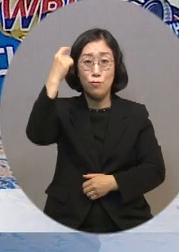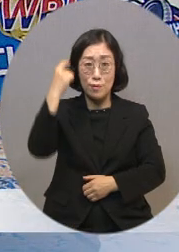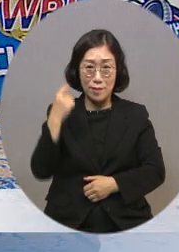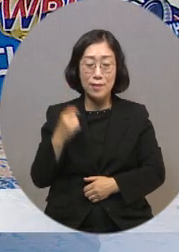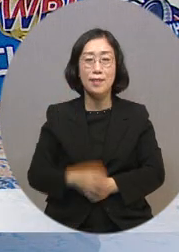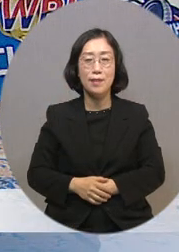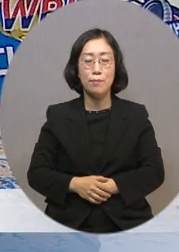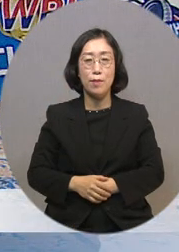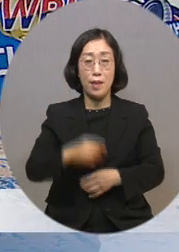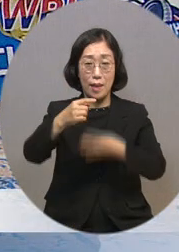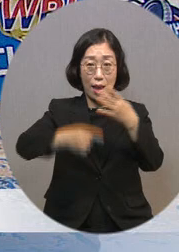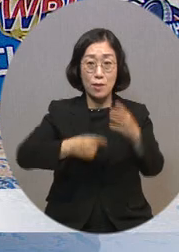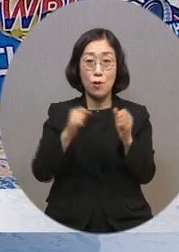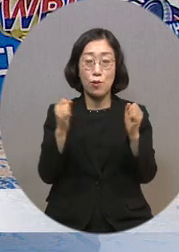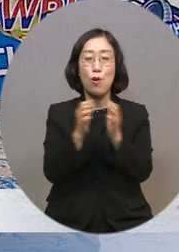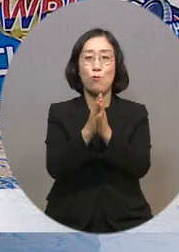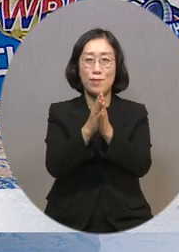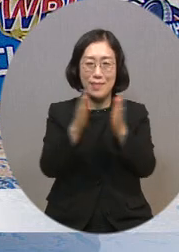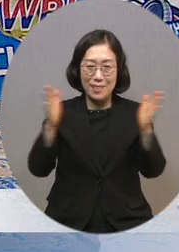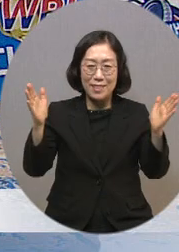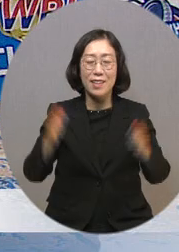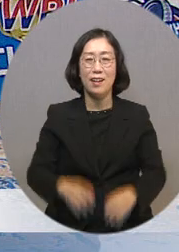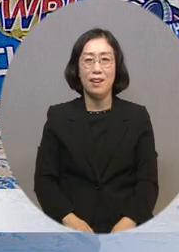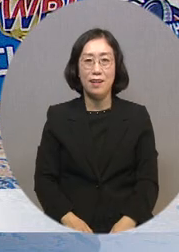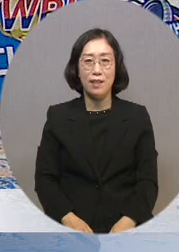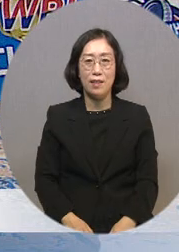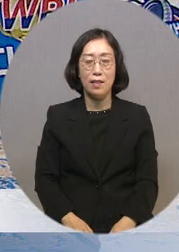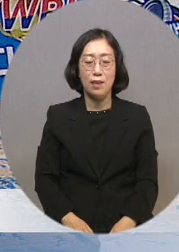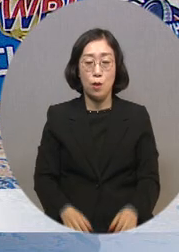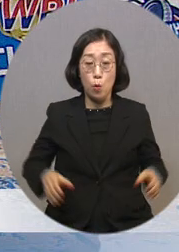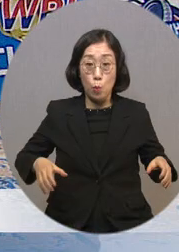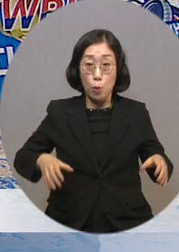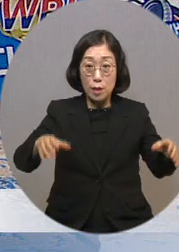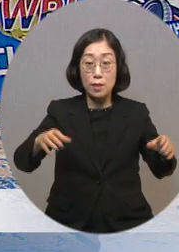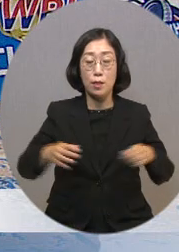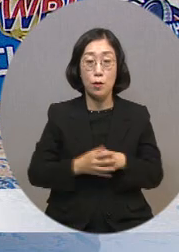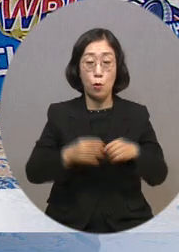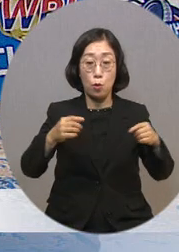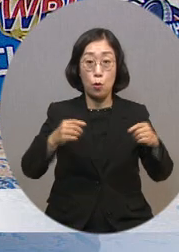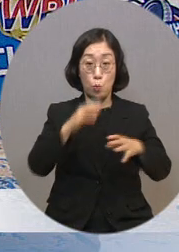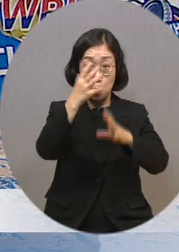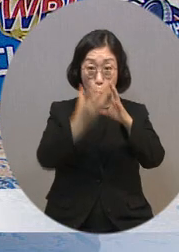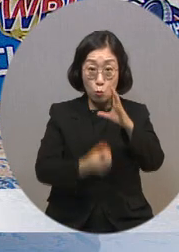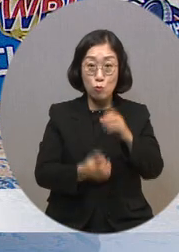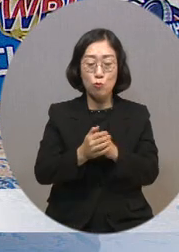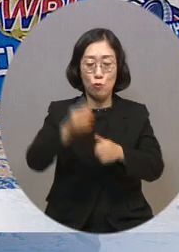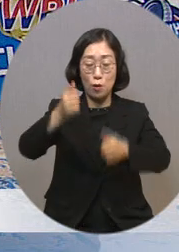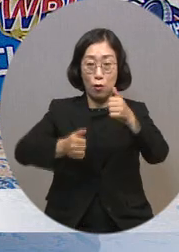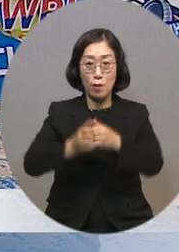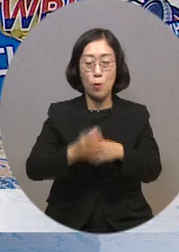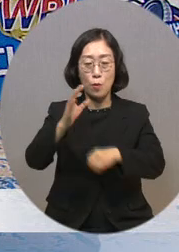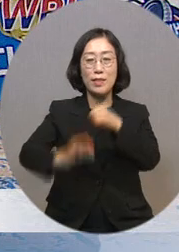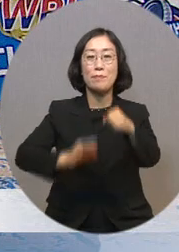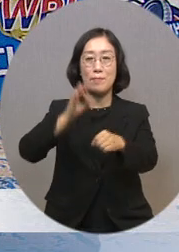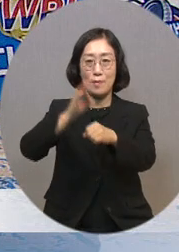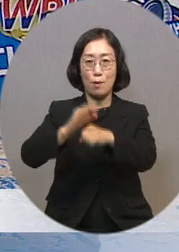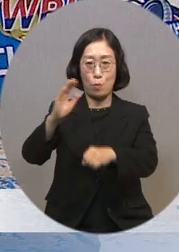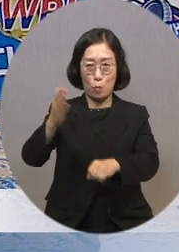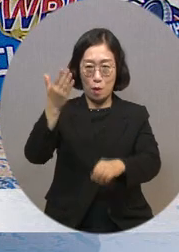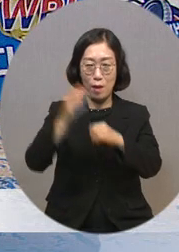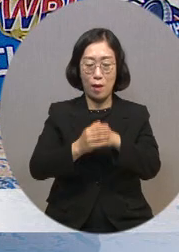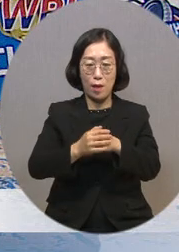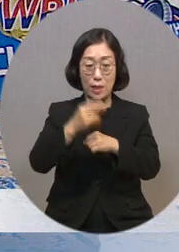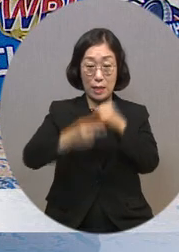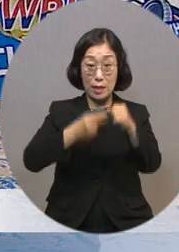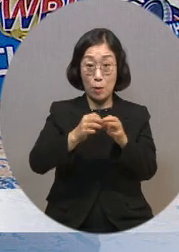느껴지는 겨울이 성큼 다가왔습니다. KWBL 휠체어 농구리그가 올해로 10주년을 맞이했는데요. 2년